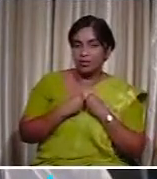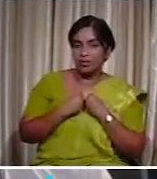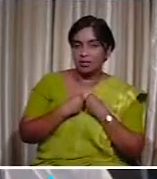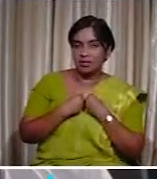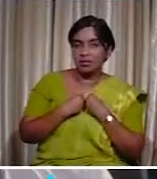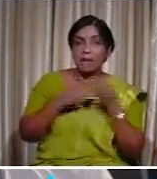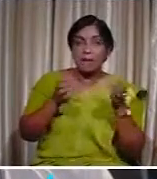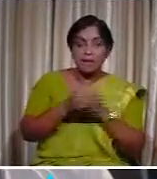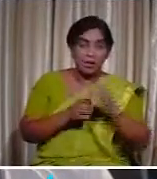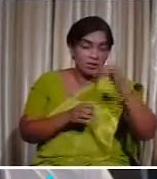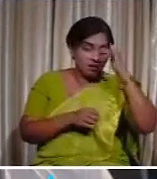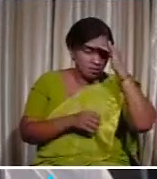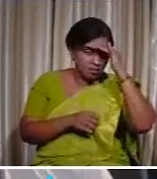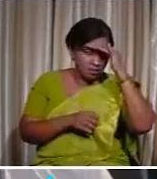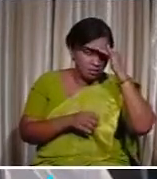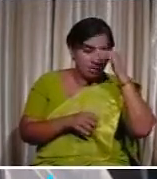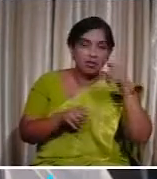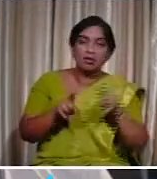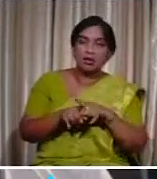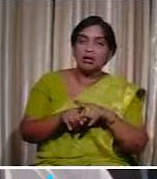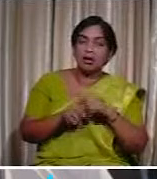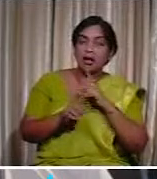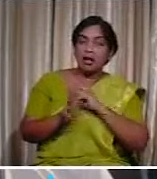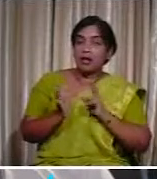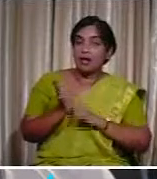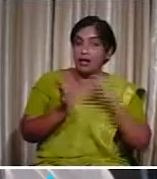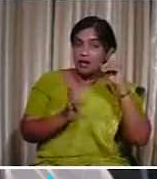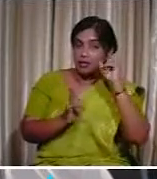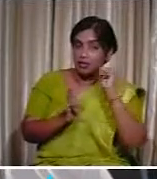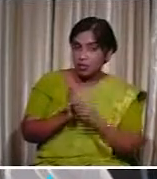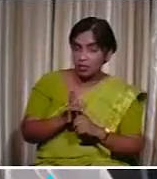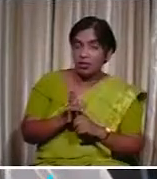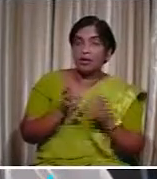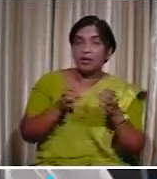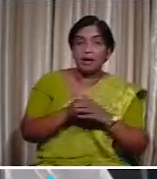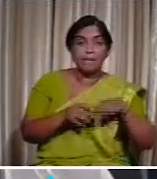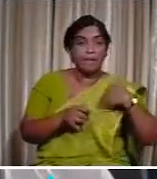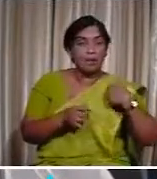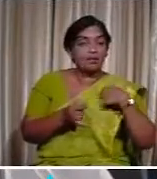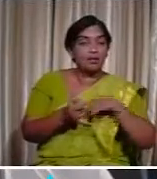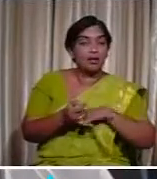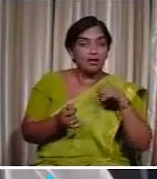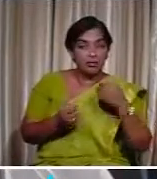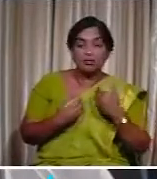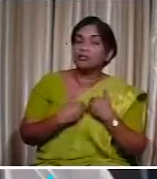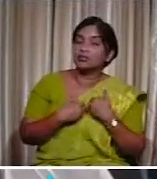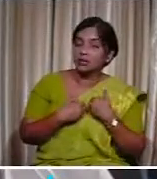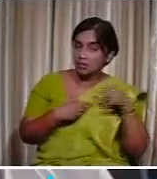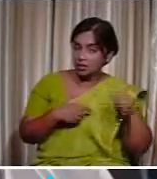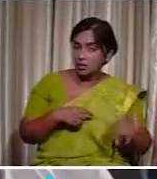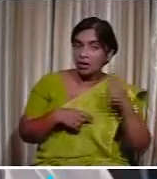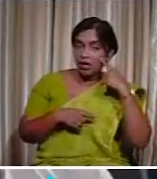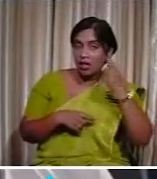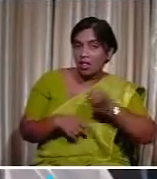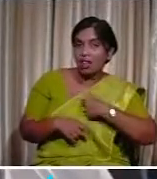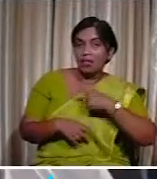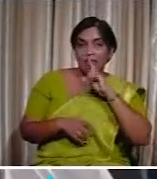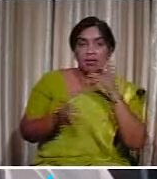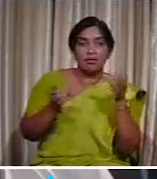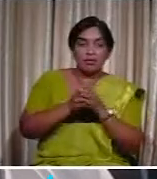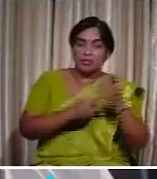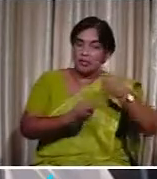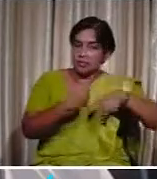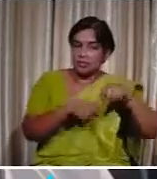අපේ පක්ෂේ නායකතුමා, ඒ වගේම ජාතික සංවිධායකතුමා, අපේ පක්ෂේ මහලේකම්තුමා මාව මේ සඳහා යෝජනා කරා පක්ෂය